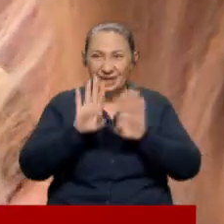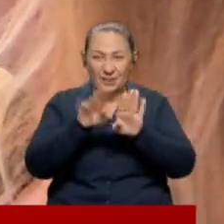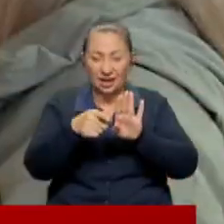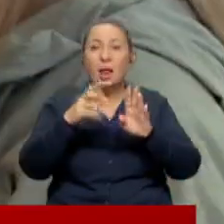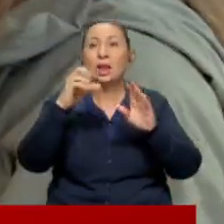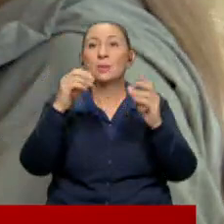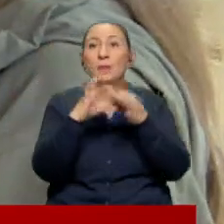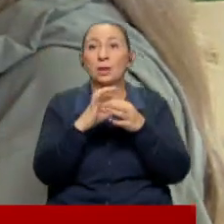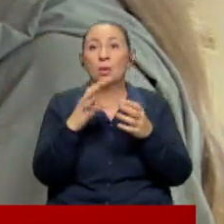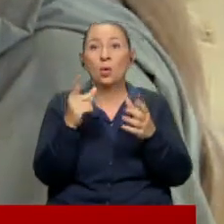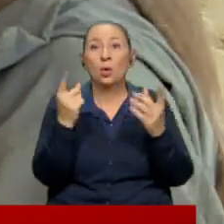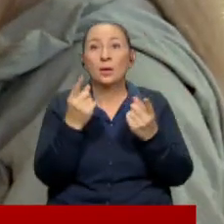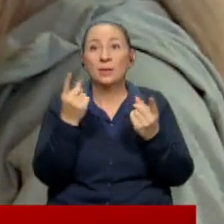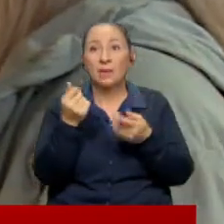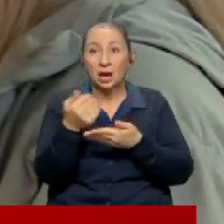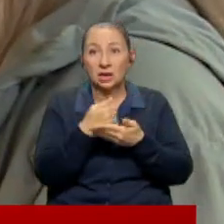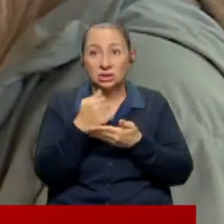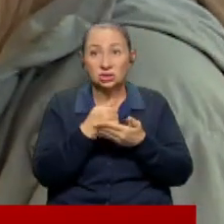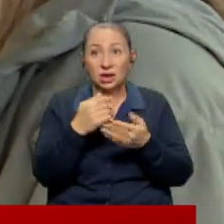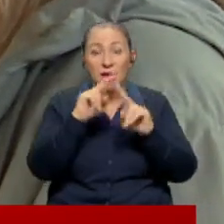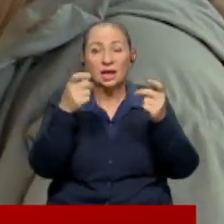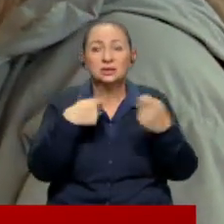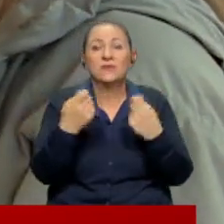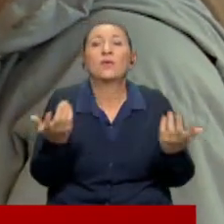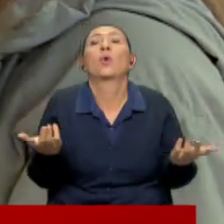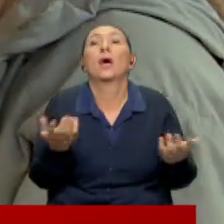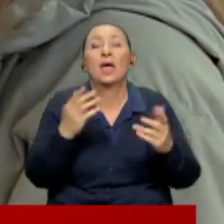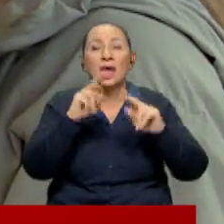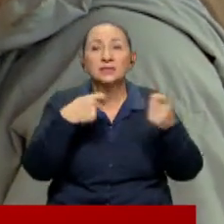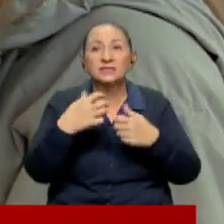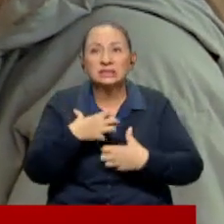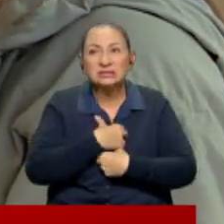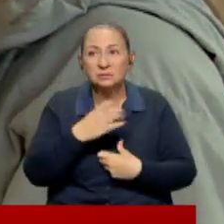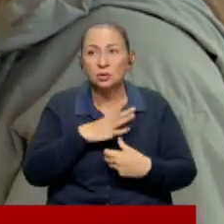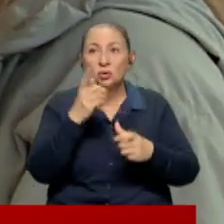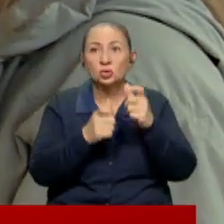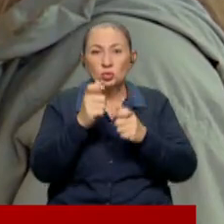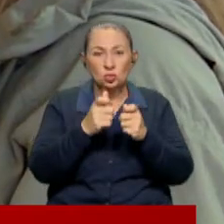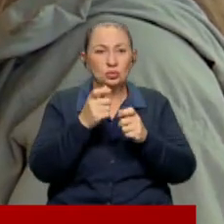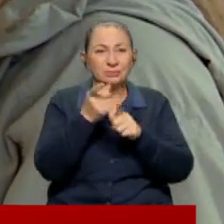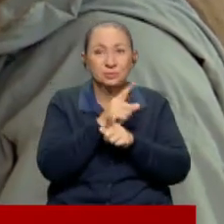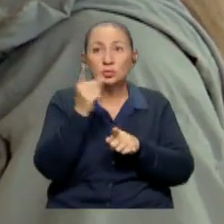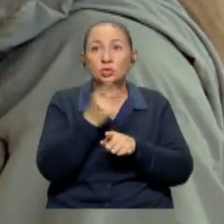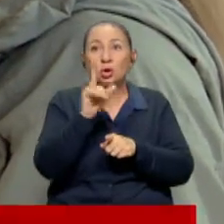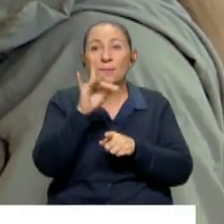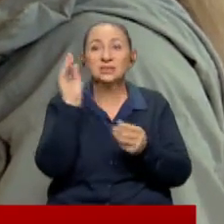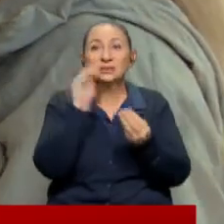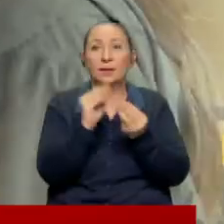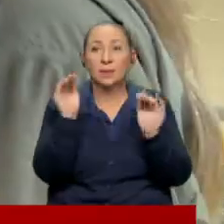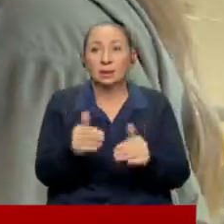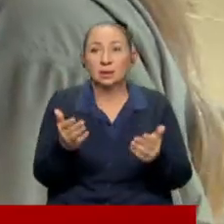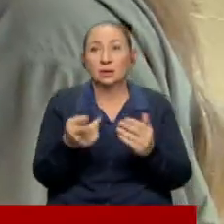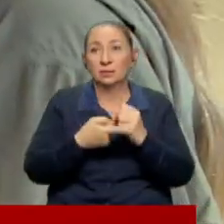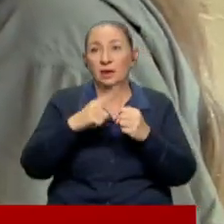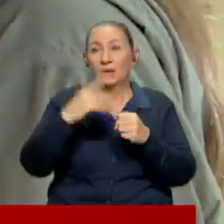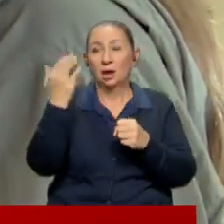şey elektriğe bağlı. Yani öyle bir para kazancı esnafta yok. Esnaf zaten sıkıntıdadır. Süt ürünlerine bugün itibariyle %15 daha zam geldi.